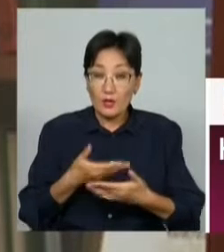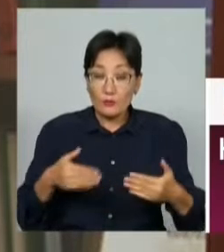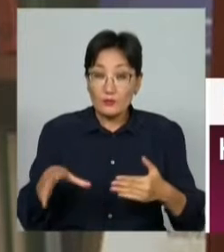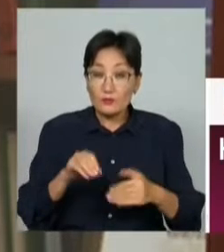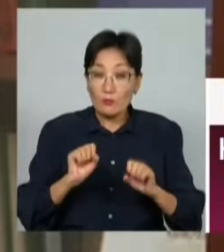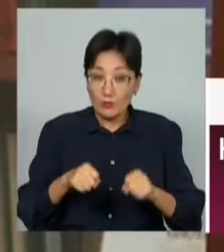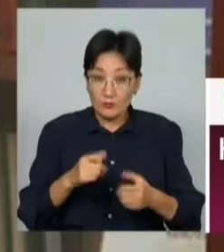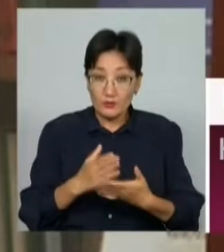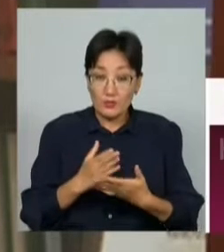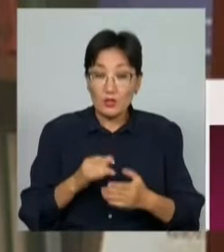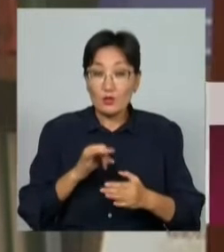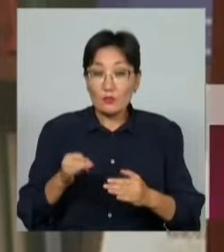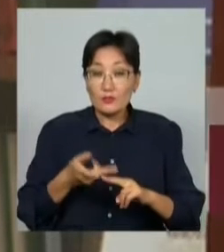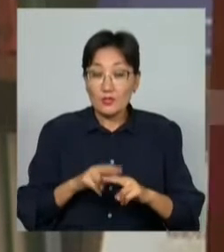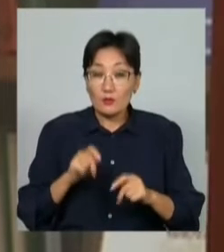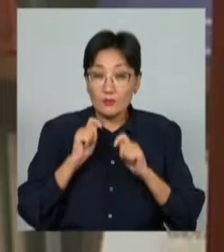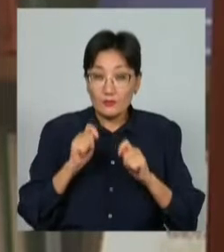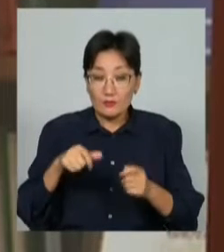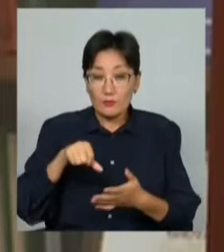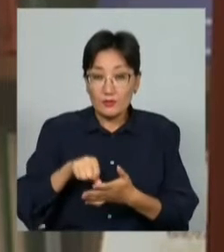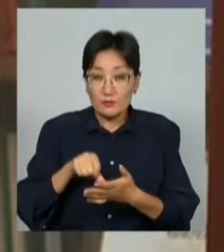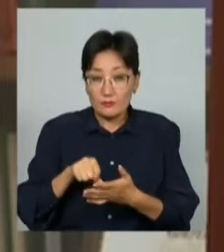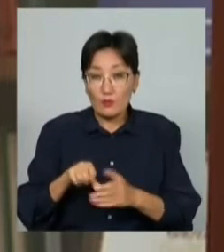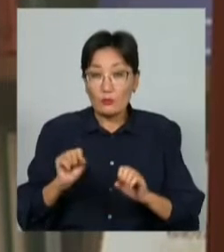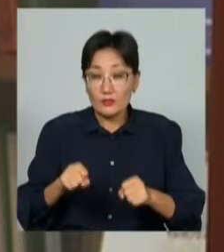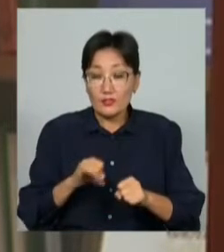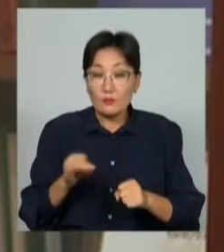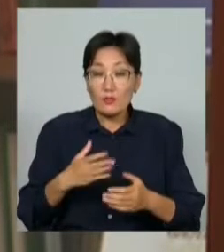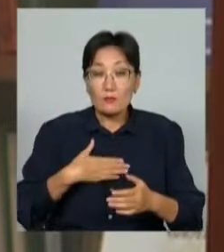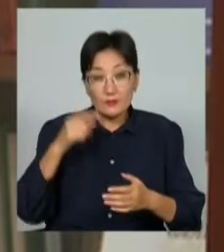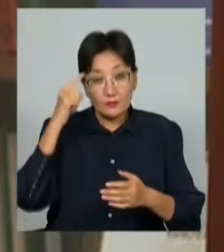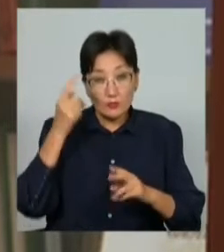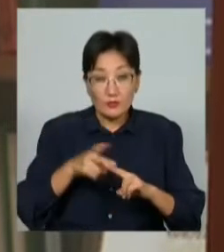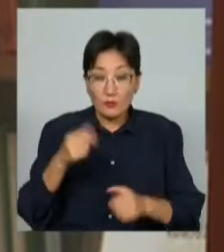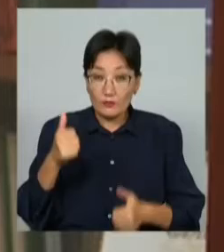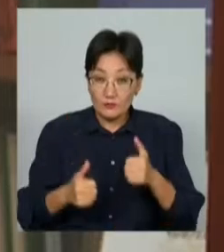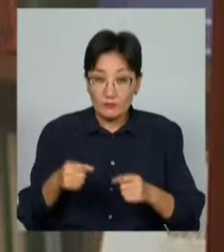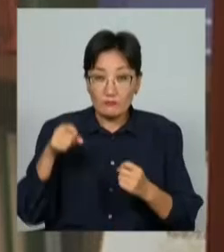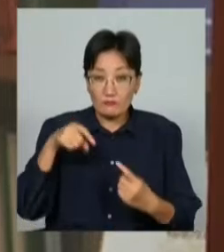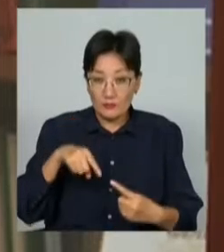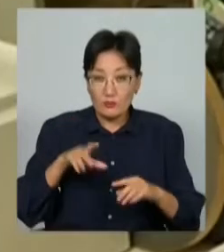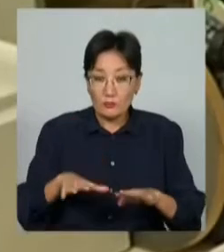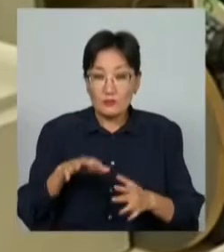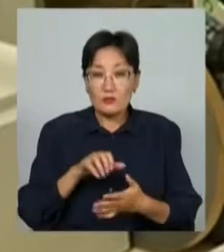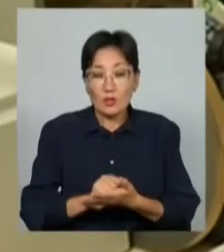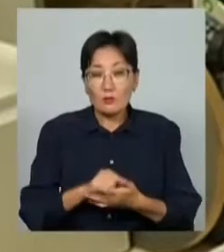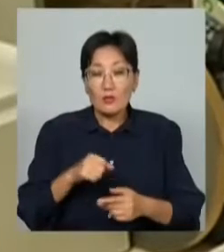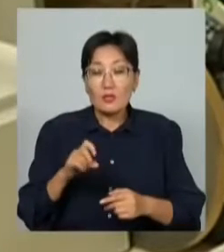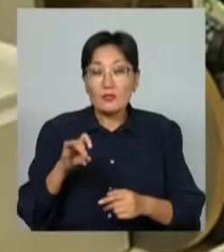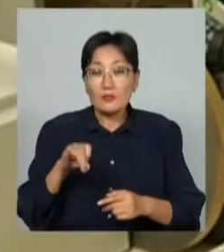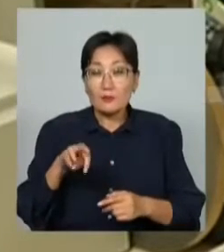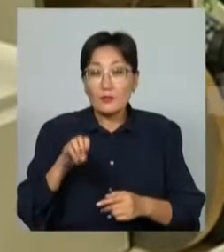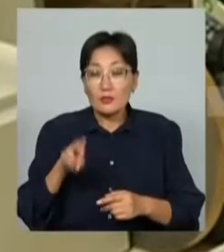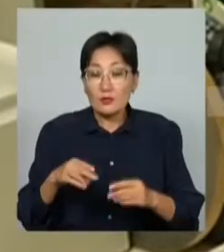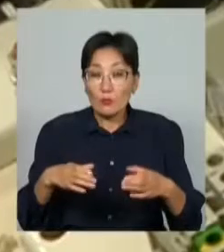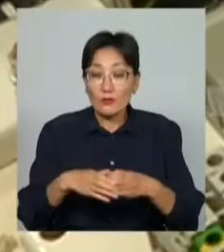барлық мүмкіндіктер бар. Және біз осы сыйлыққа қатысу әлеуетіне иеміз. Және менің ойымша біз осы конкурста лайықты орын аламыз. Ал Келет компаниясы